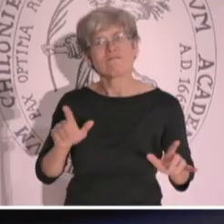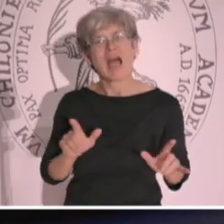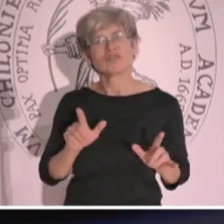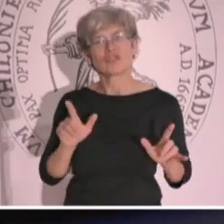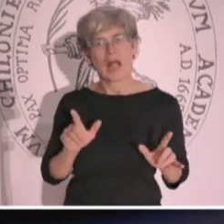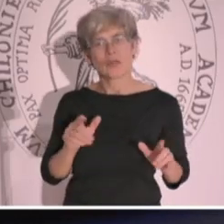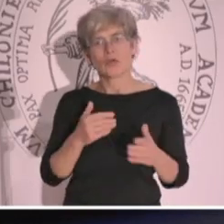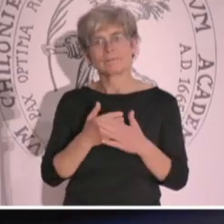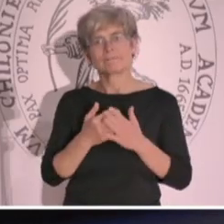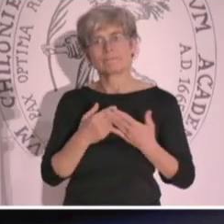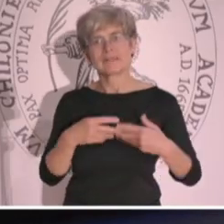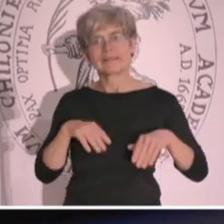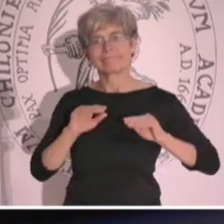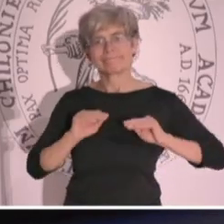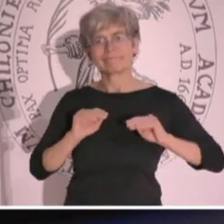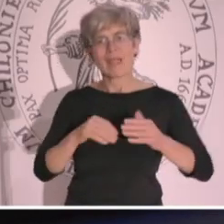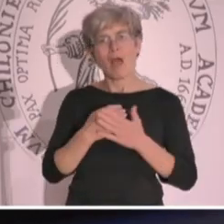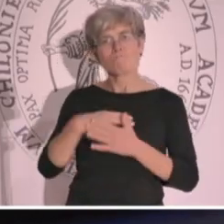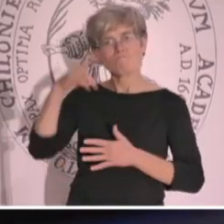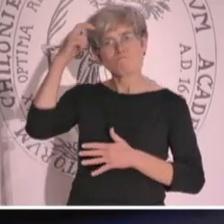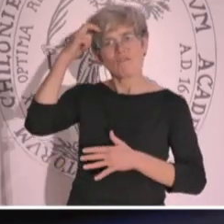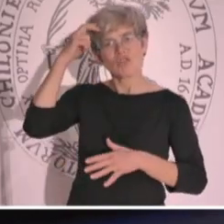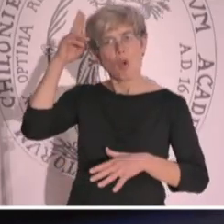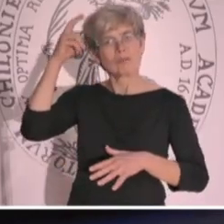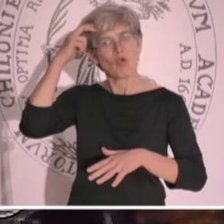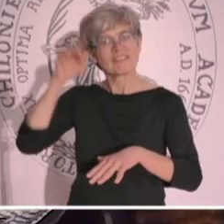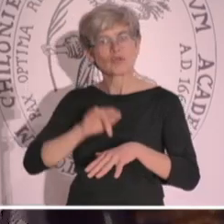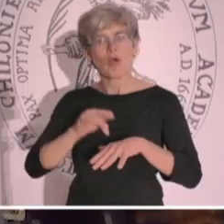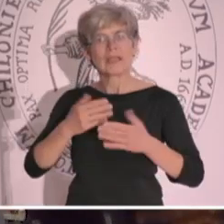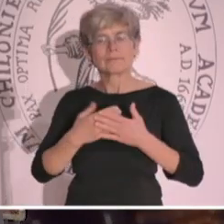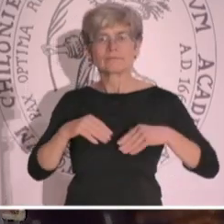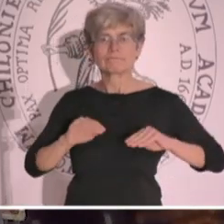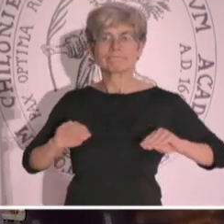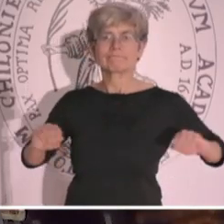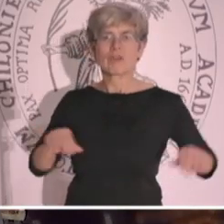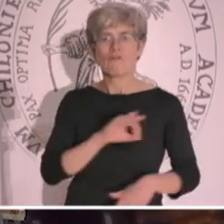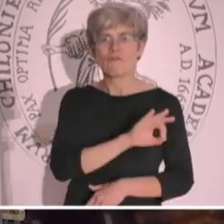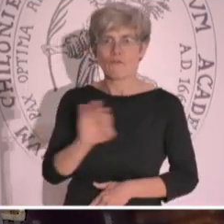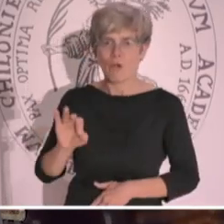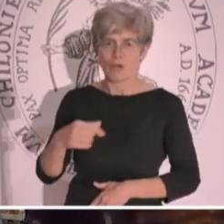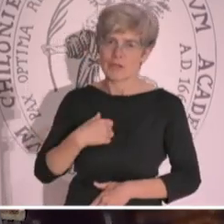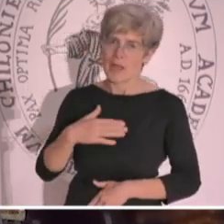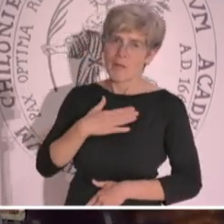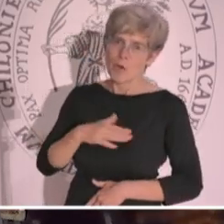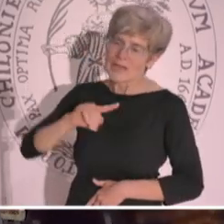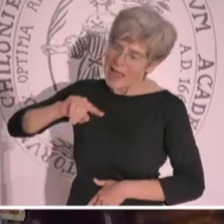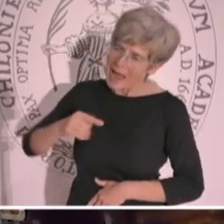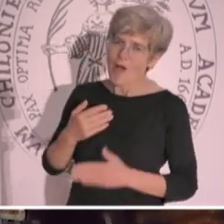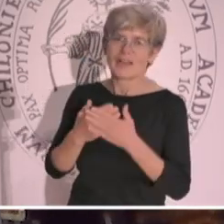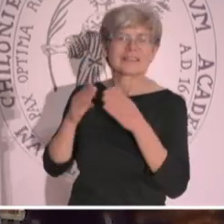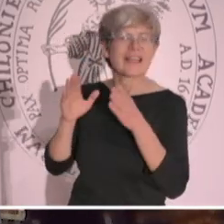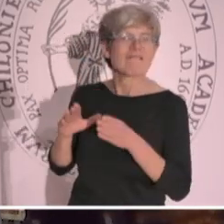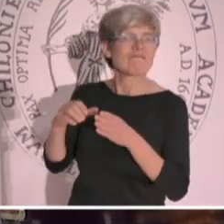lehrenden ProfessorInnen gestaltet, aber eben auch, und hier ganz speziell der Dank an die Fachschaft, die sich hier wie üblich